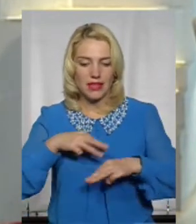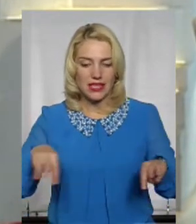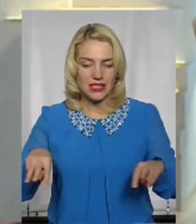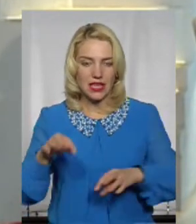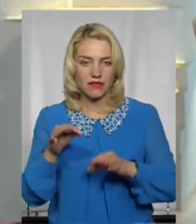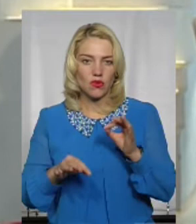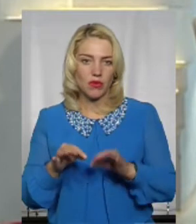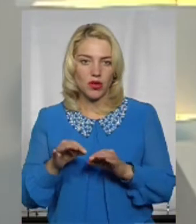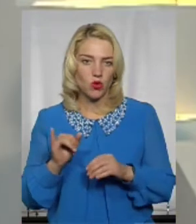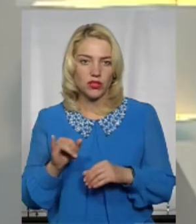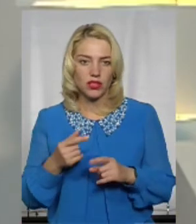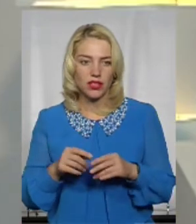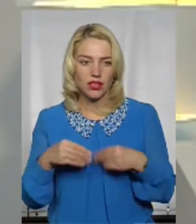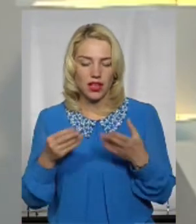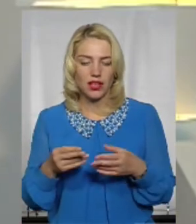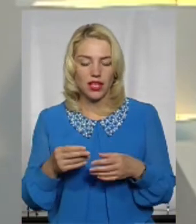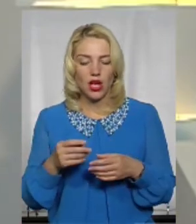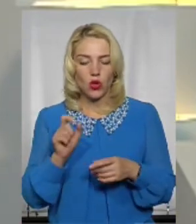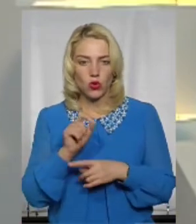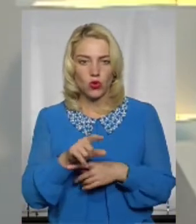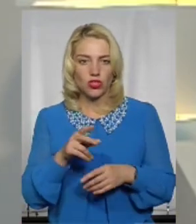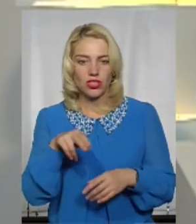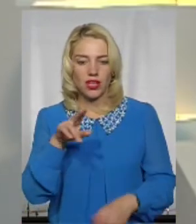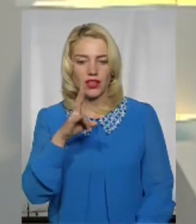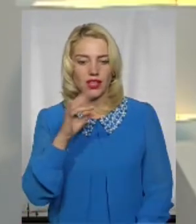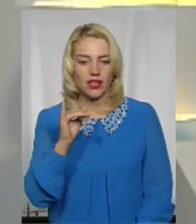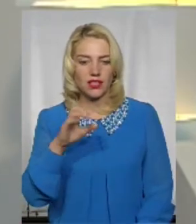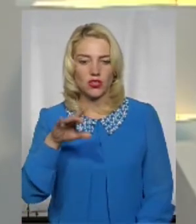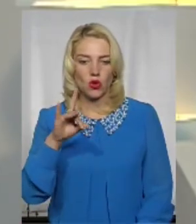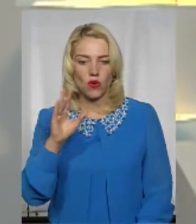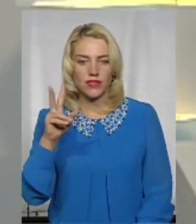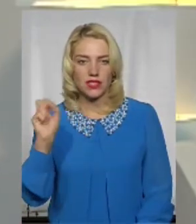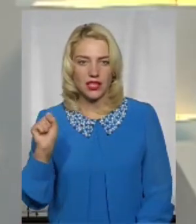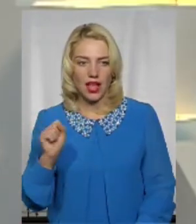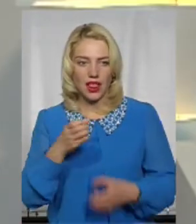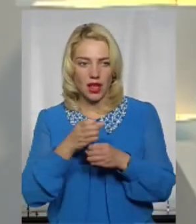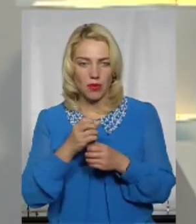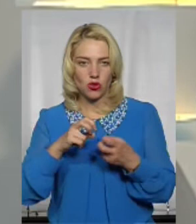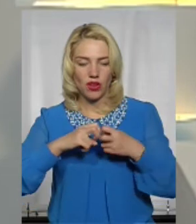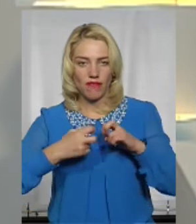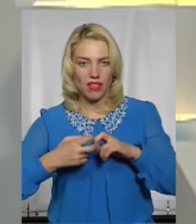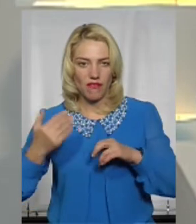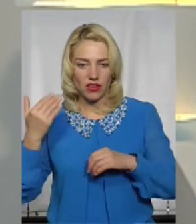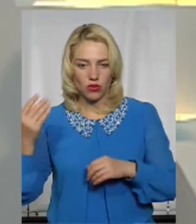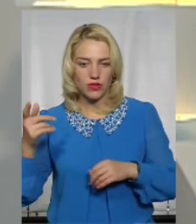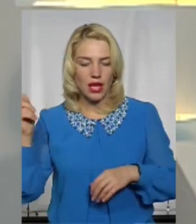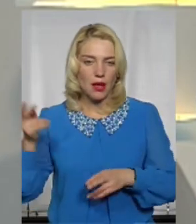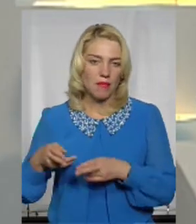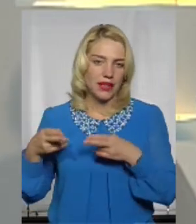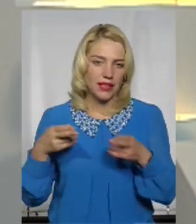дали доручення Дністровській лабораторії, це з Івано-Франківська. Приїхали звідти спеціалісти, в них